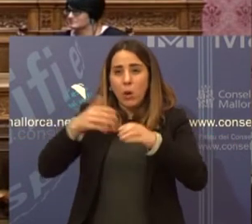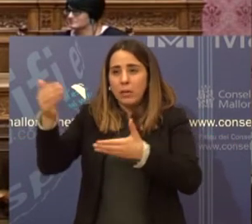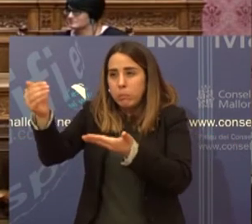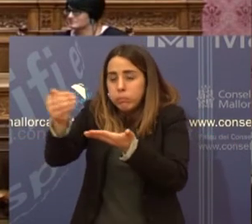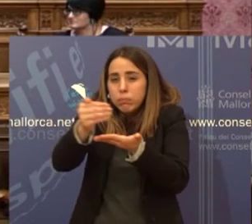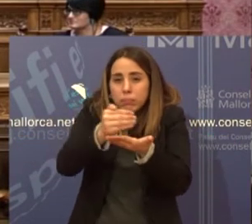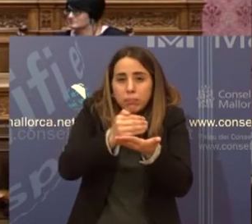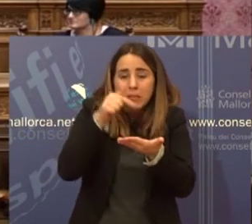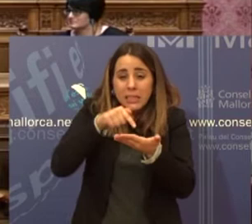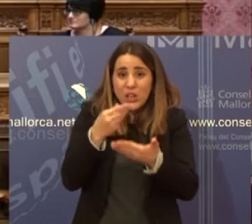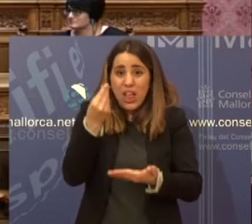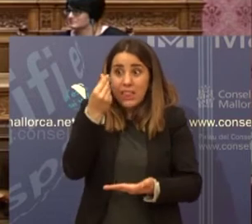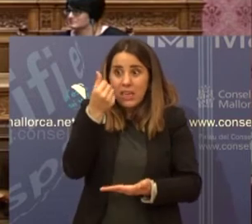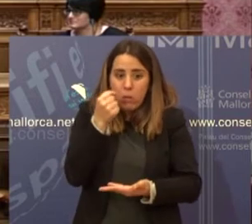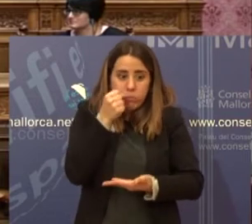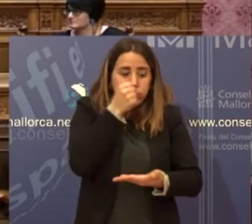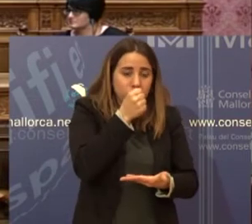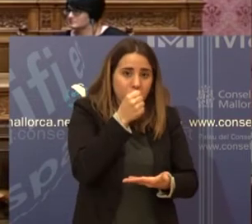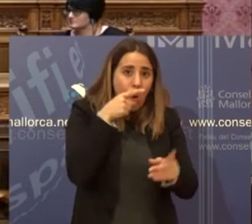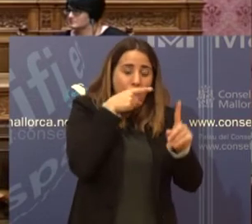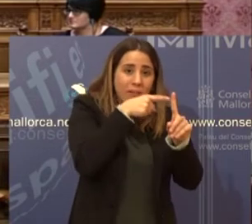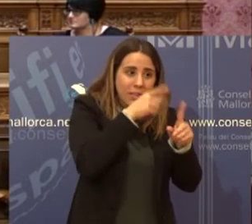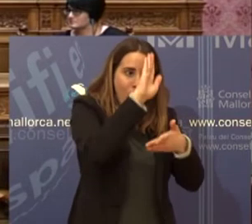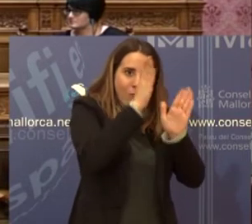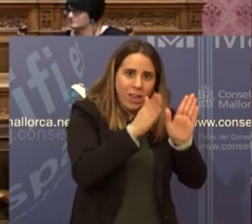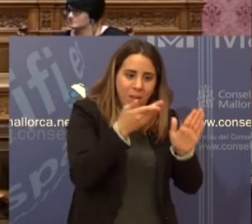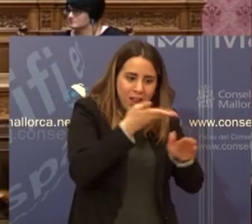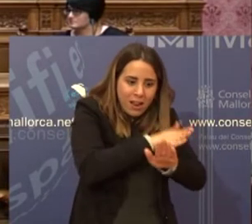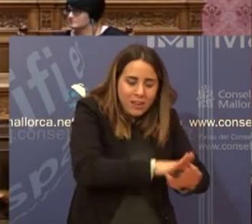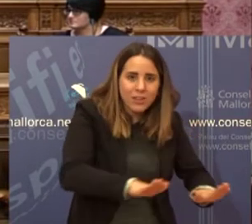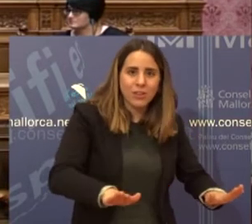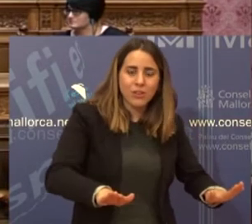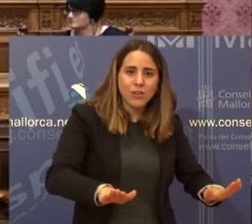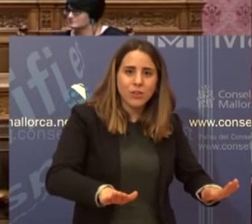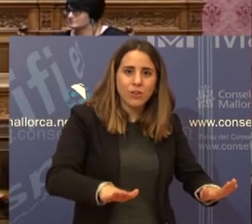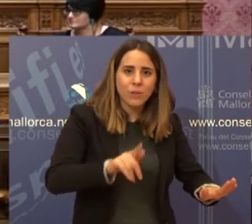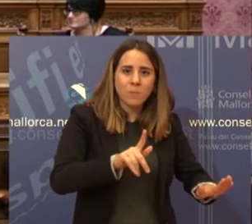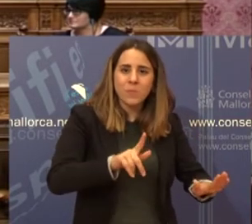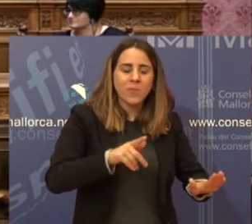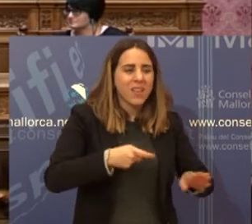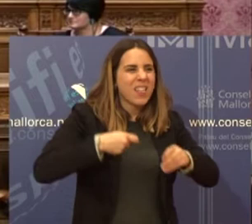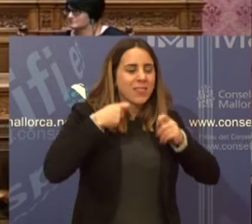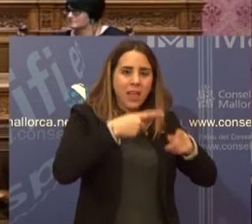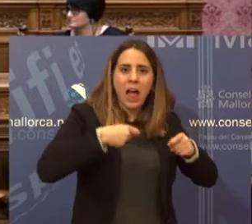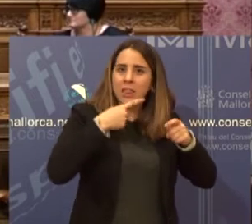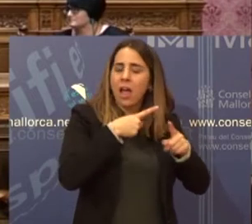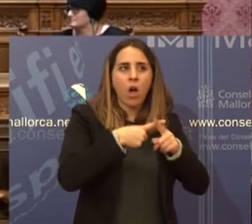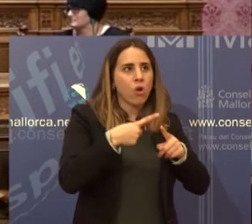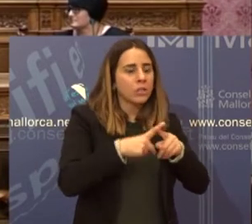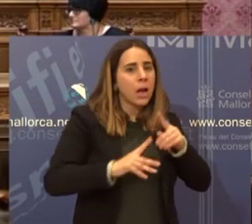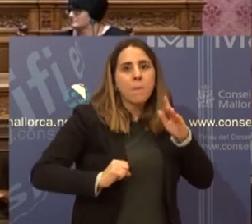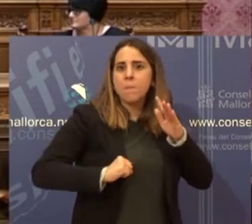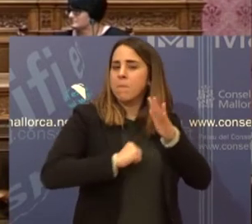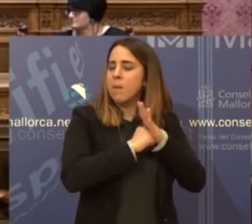recollida de plàstic per recaptar fons, per donar més teràpies als nostres fills, per donar el màxim